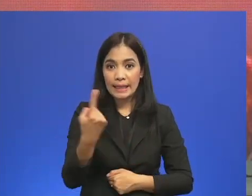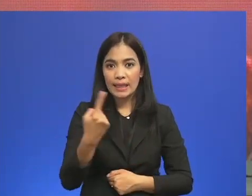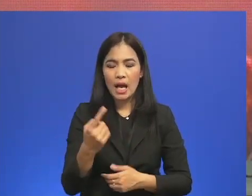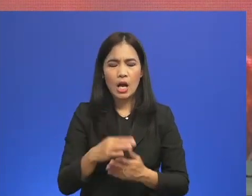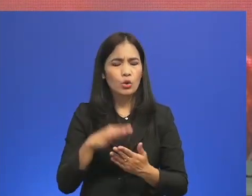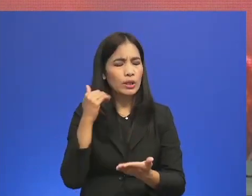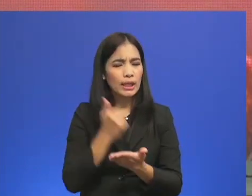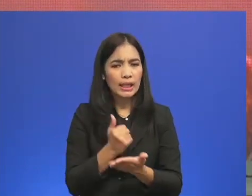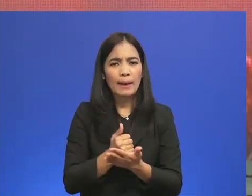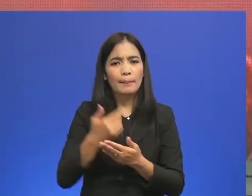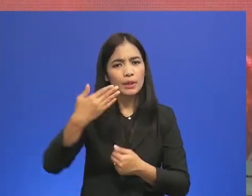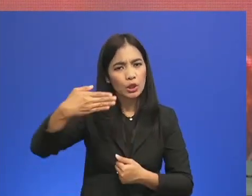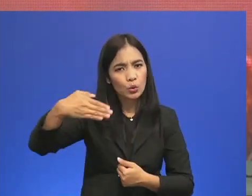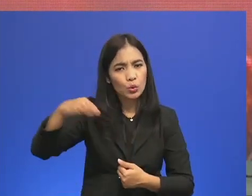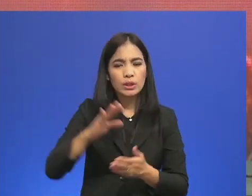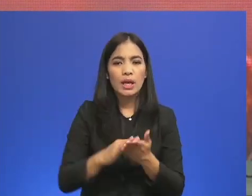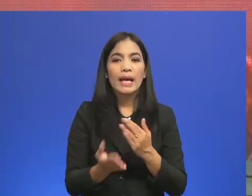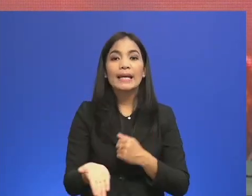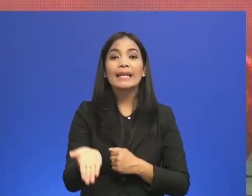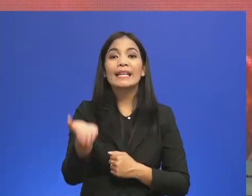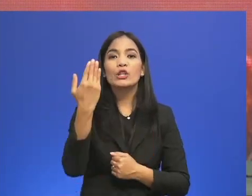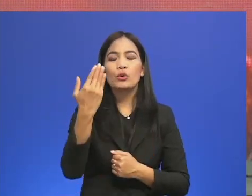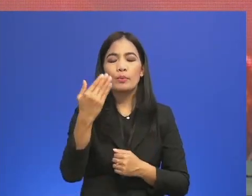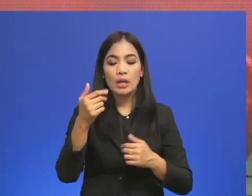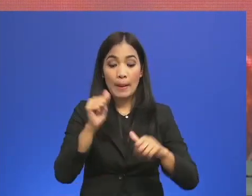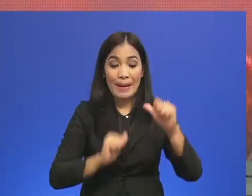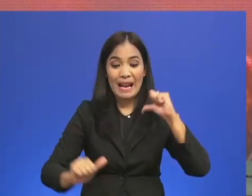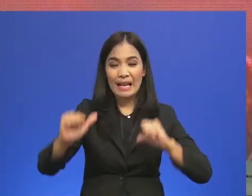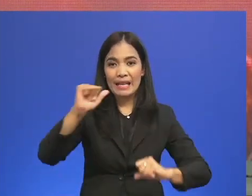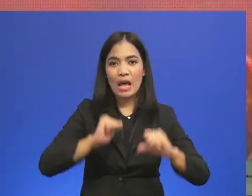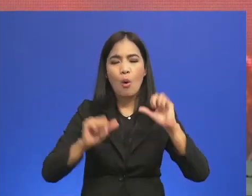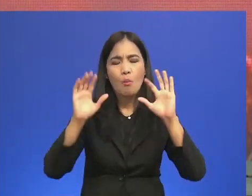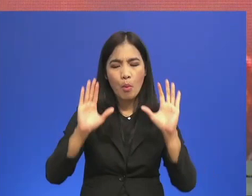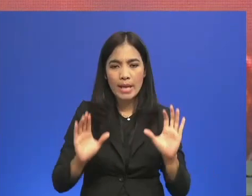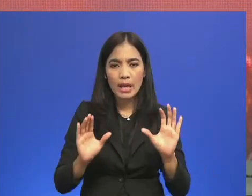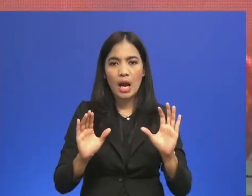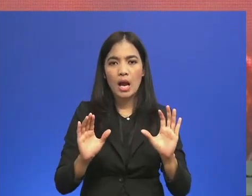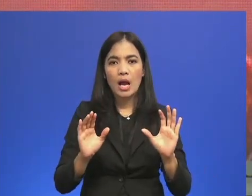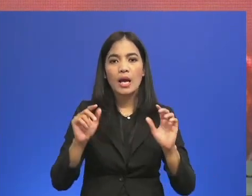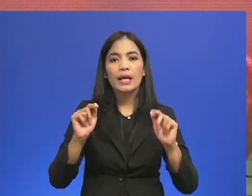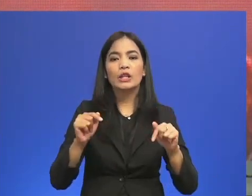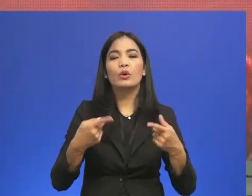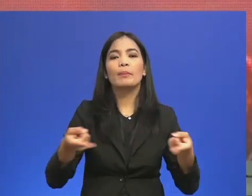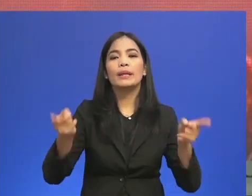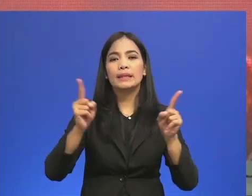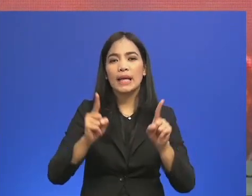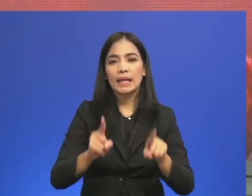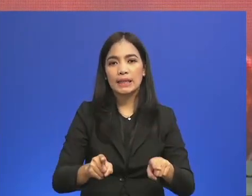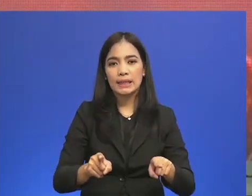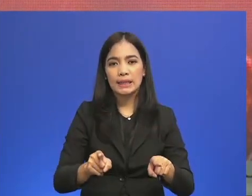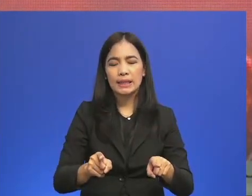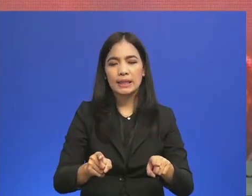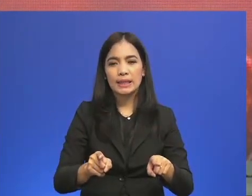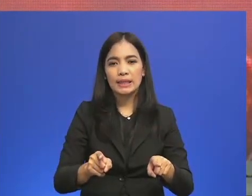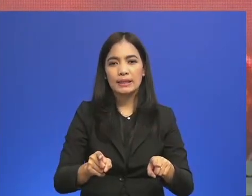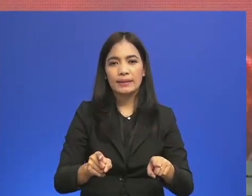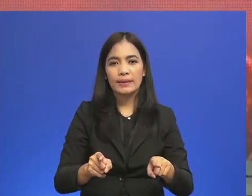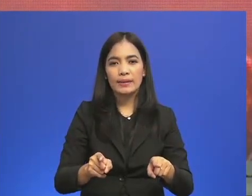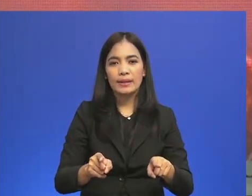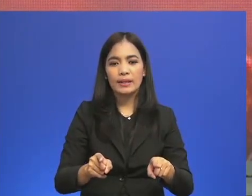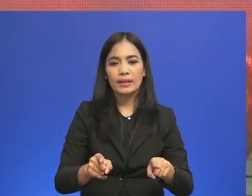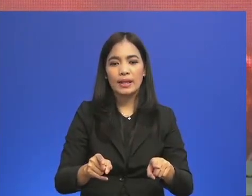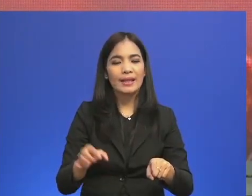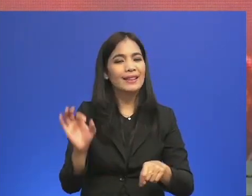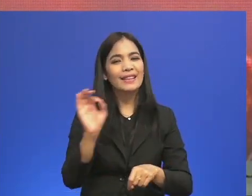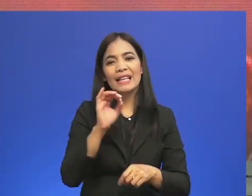Pergumulan hidup yang banyak yang sedang mendera saudara akan menjadi sesuatu yang tidak